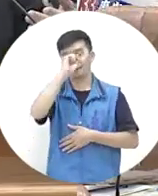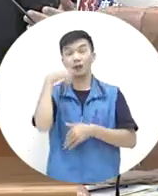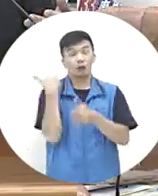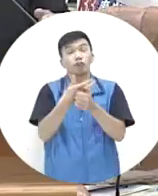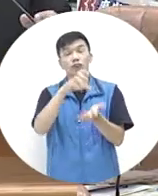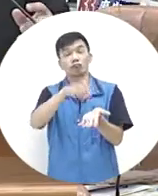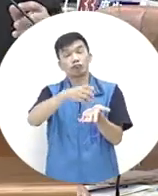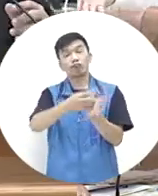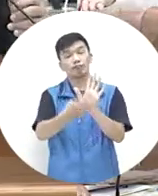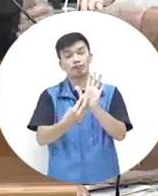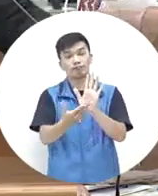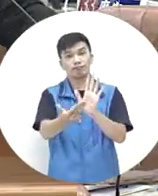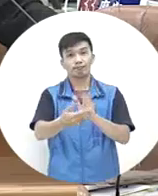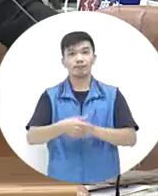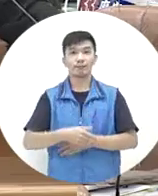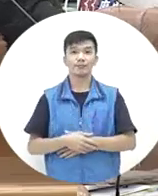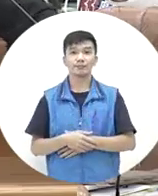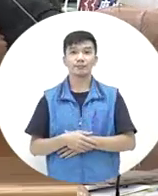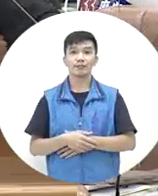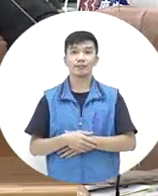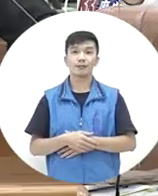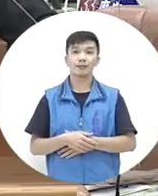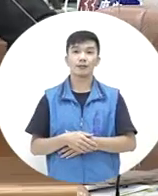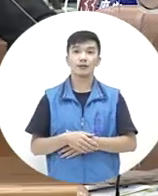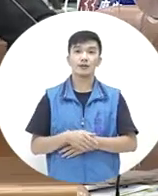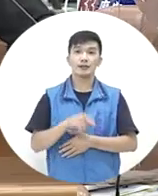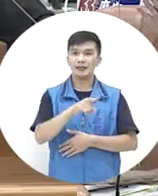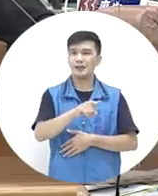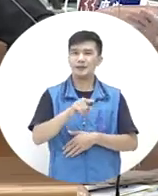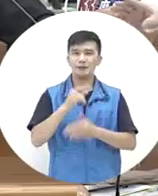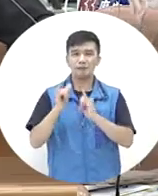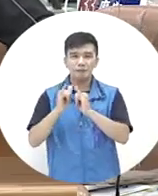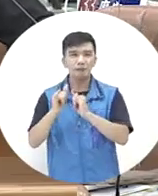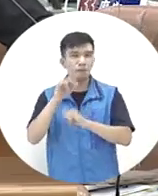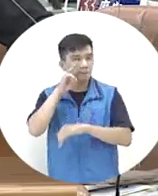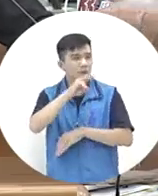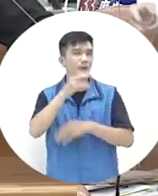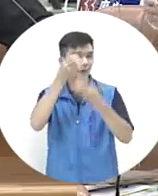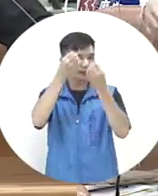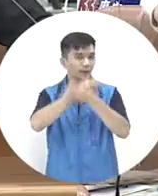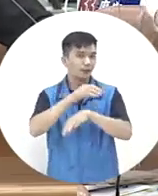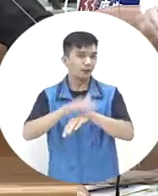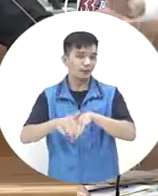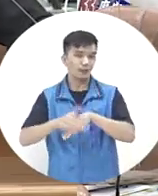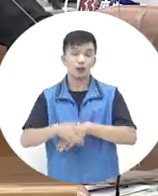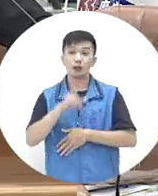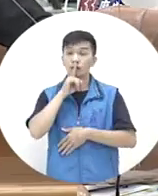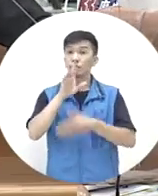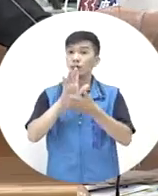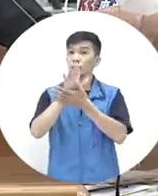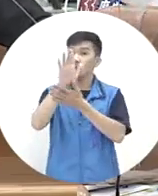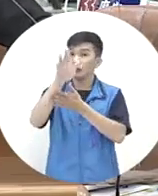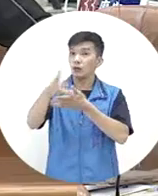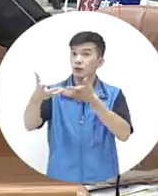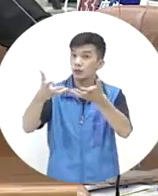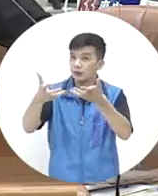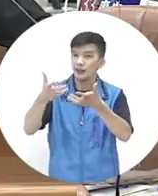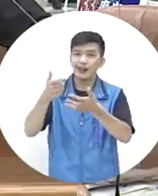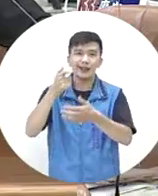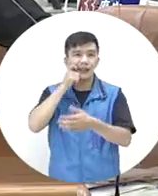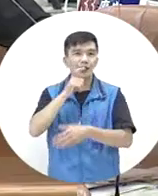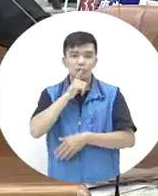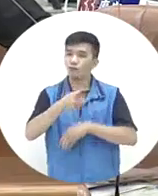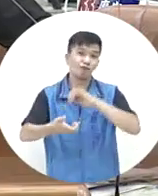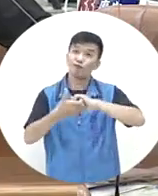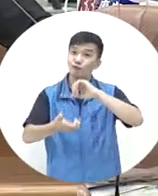再问我了。 我只是愿意给你，因为你这个一定会让大家产生很大的误解。因为你说未来事情很难讲，这个东西是不对，因为这是每